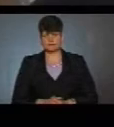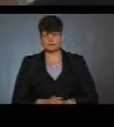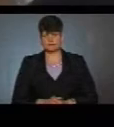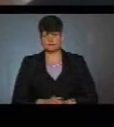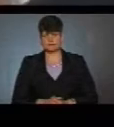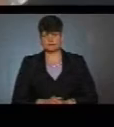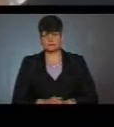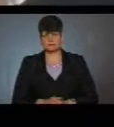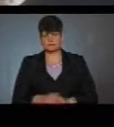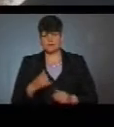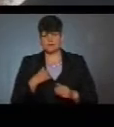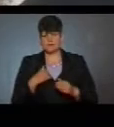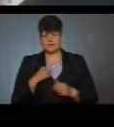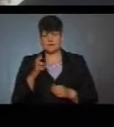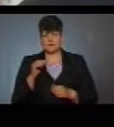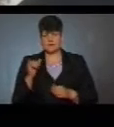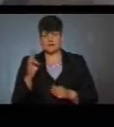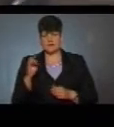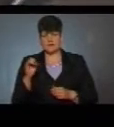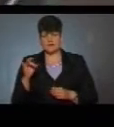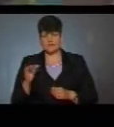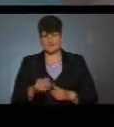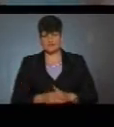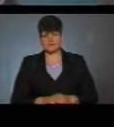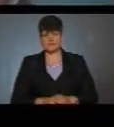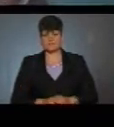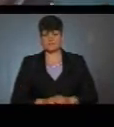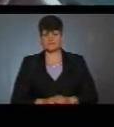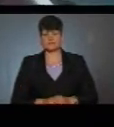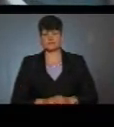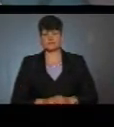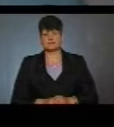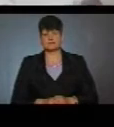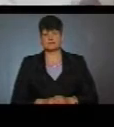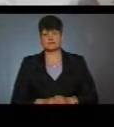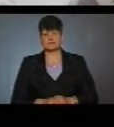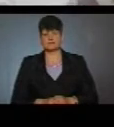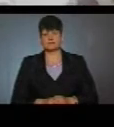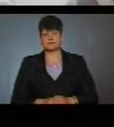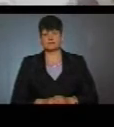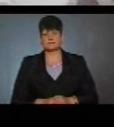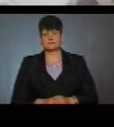А в нас тут спільнота, ми байкери, розумієте, що? Як це саме